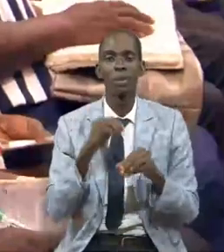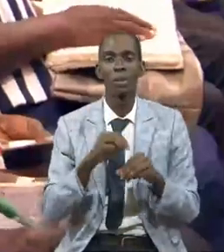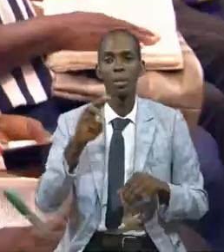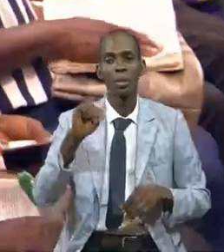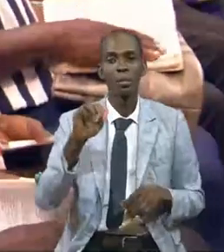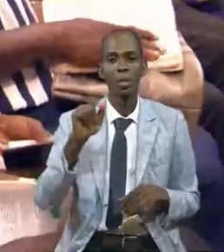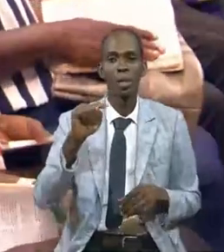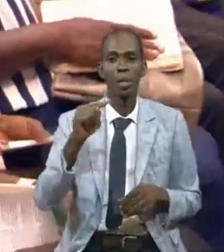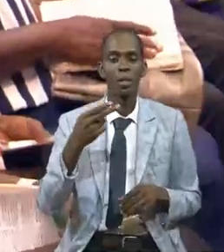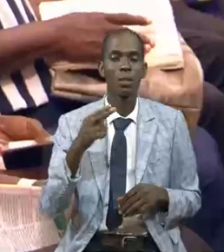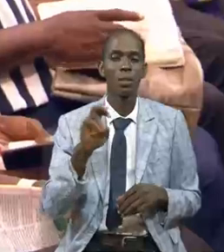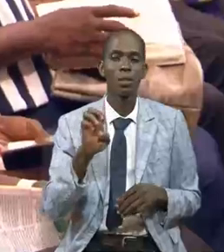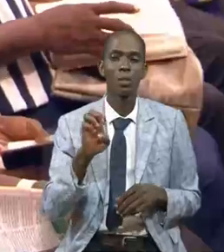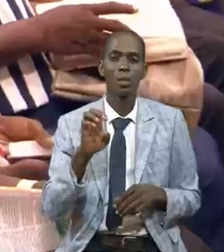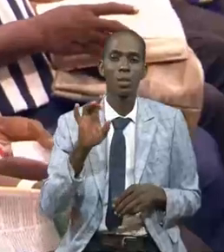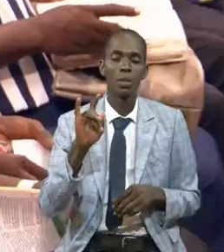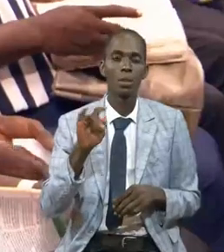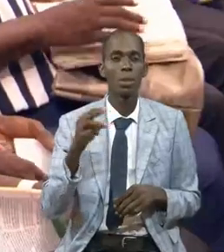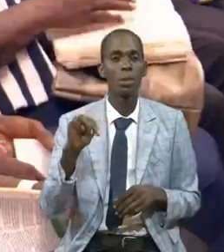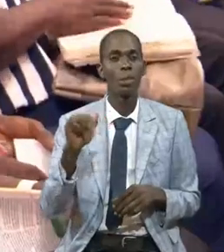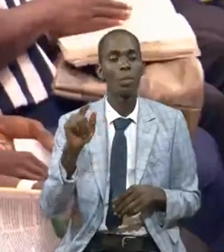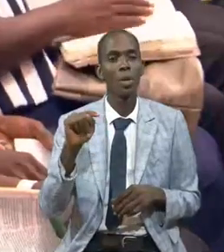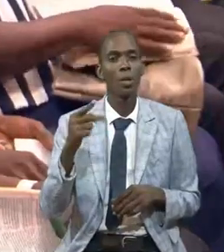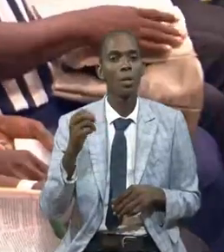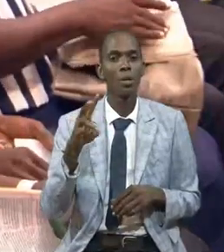Matthieu 18, verset